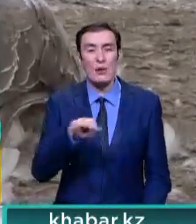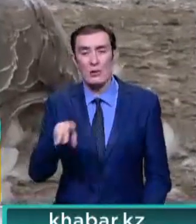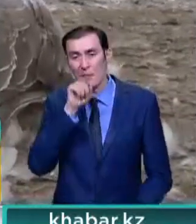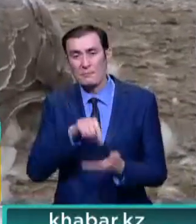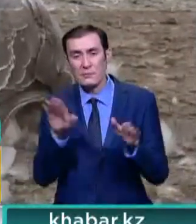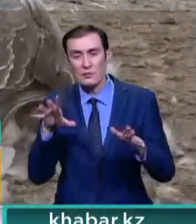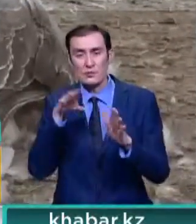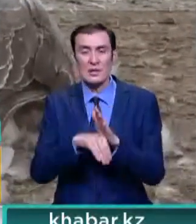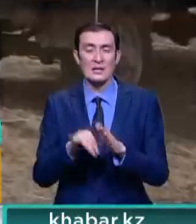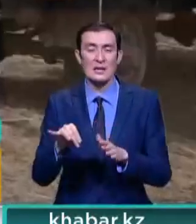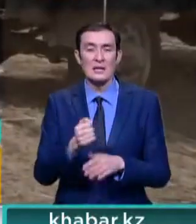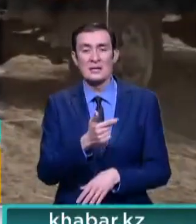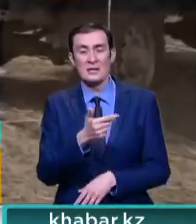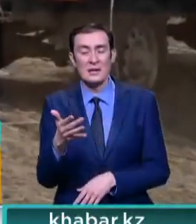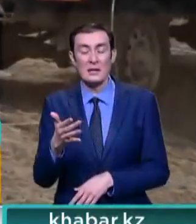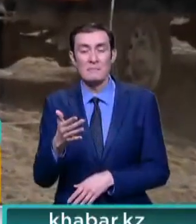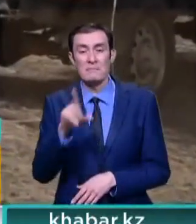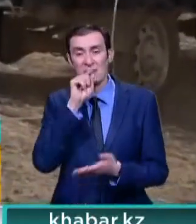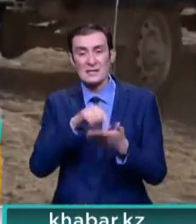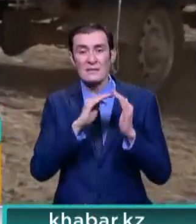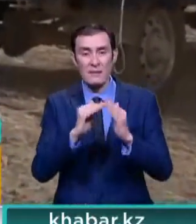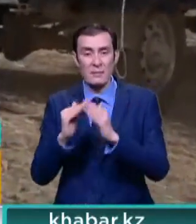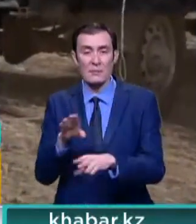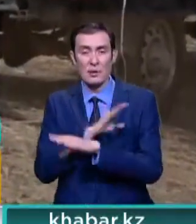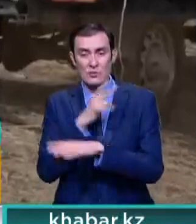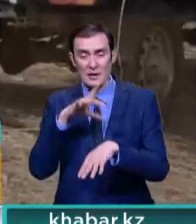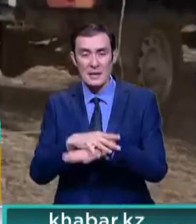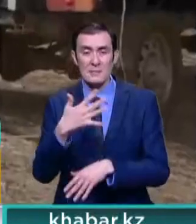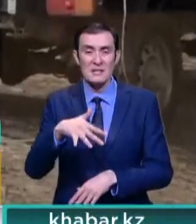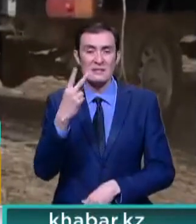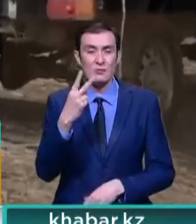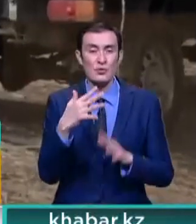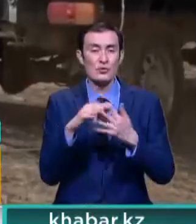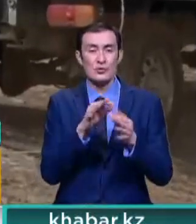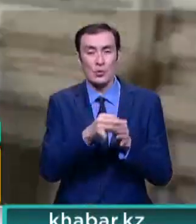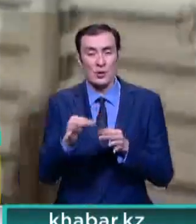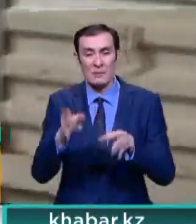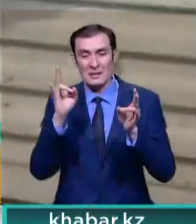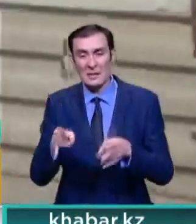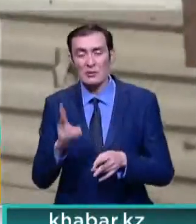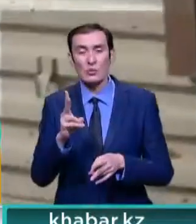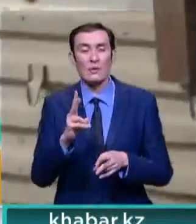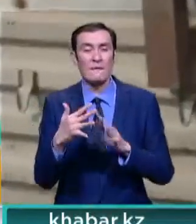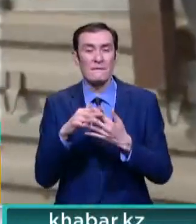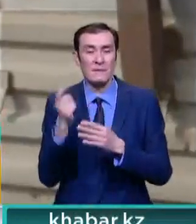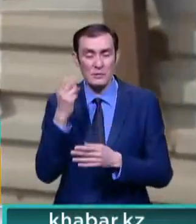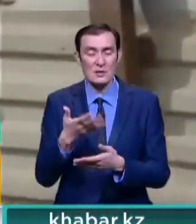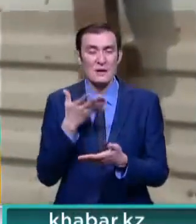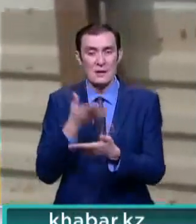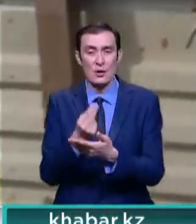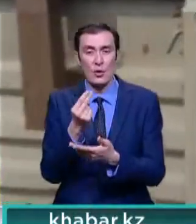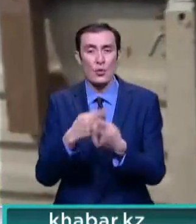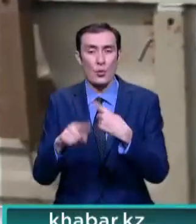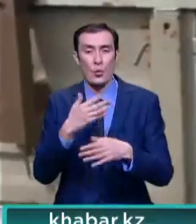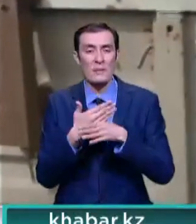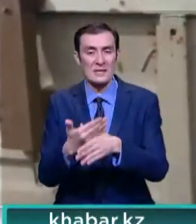в том числе поголовье нескольких птицефабрик. Падеж был зафиксирован в 52 селах. Пострадавшим фермерам выплачивают компенсацию.